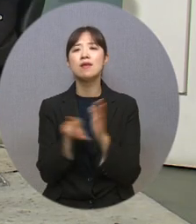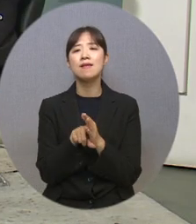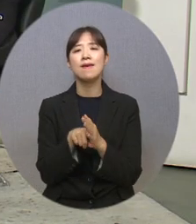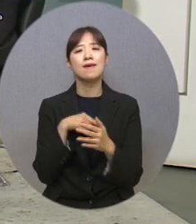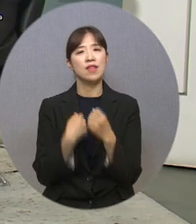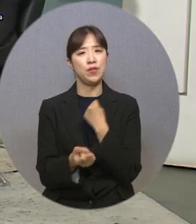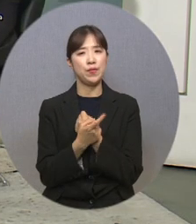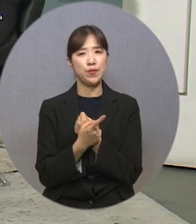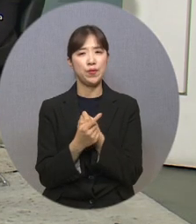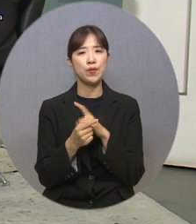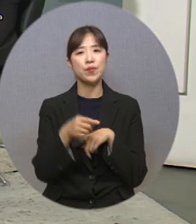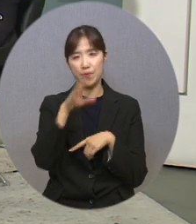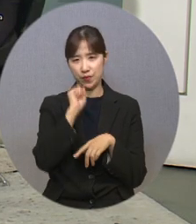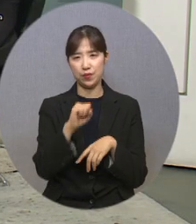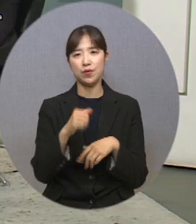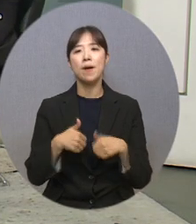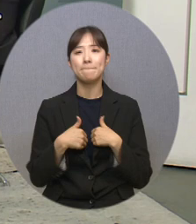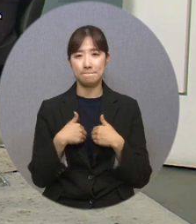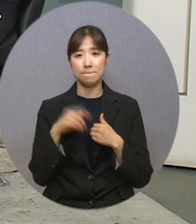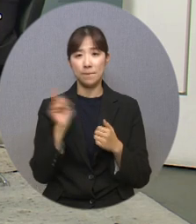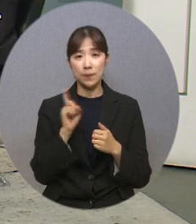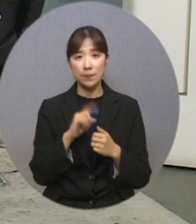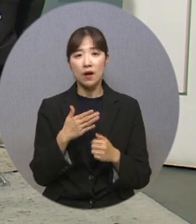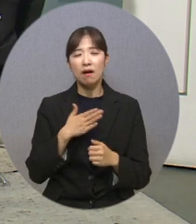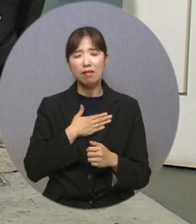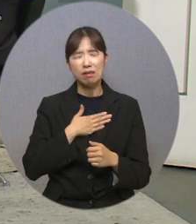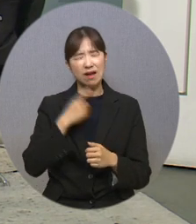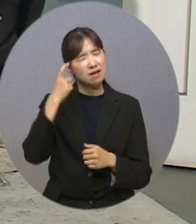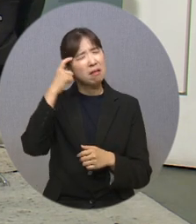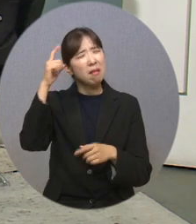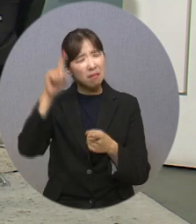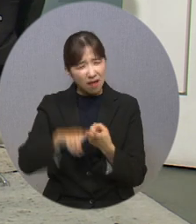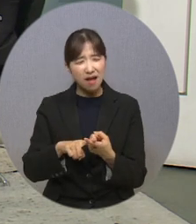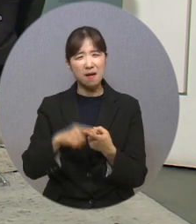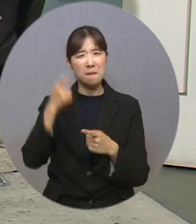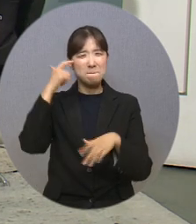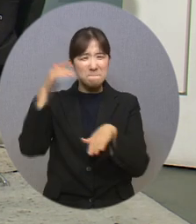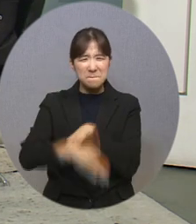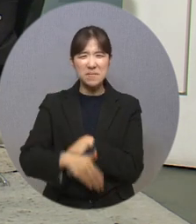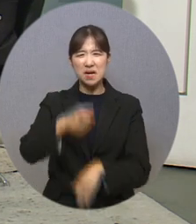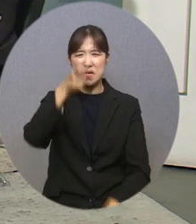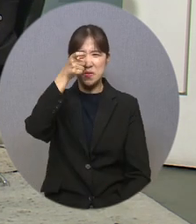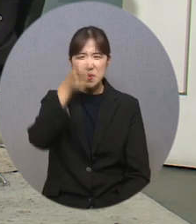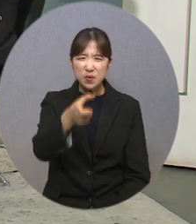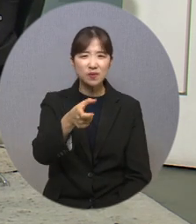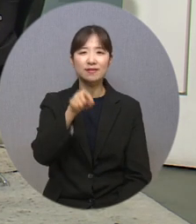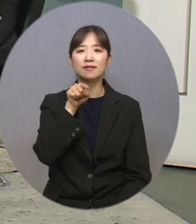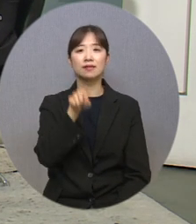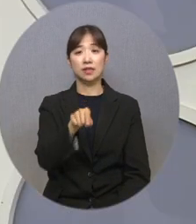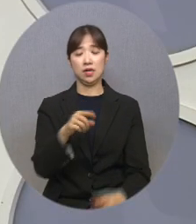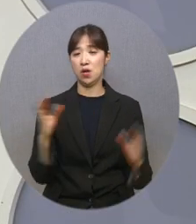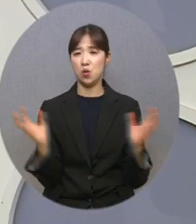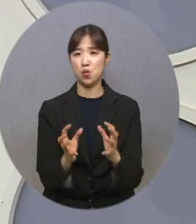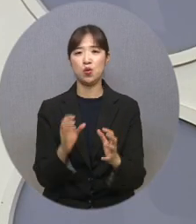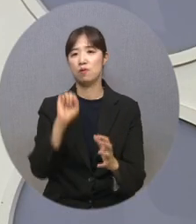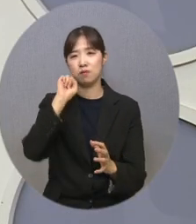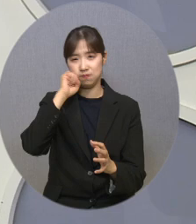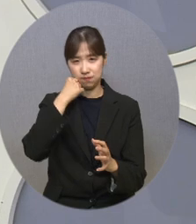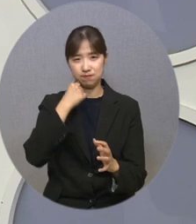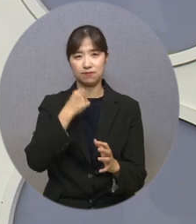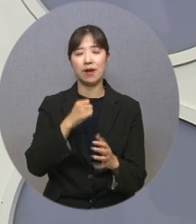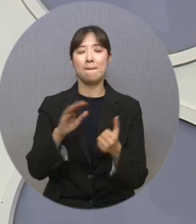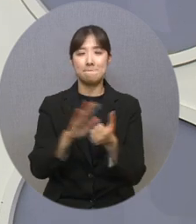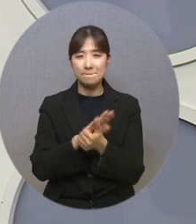내 잣대로 판단을 하거나 내 고집과 아집으로 가면 절대로 뭉칠 수가 없어요. 배려하고